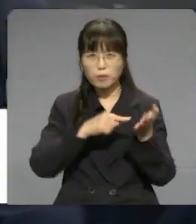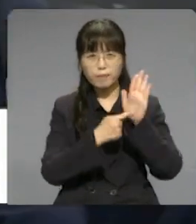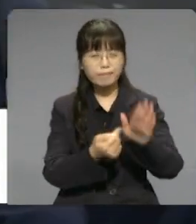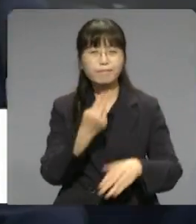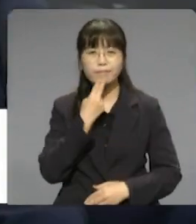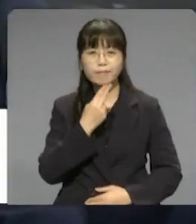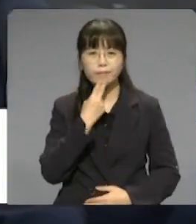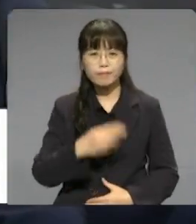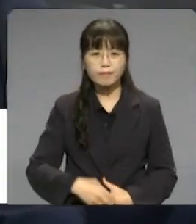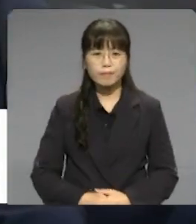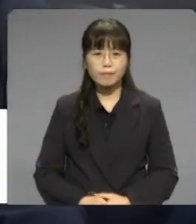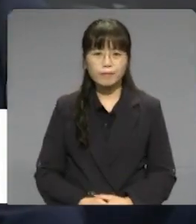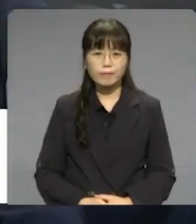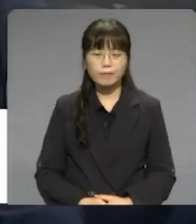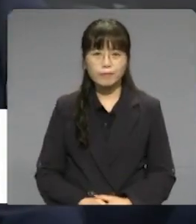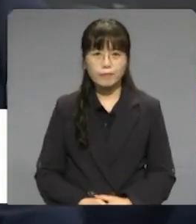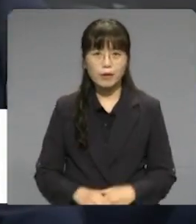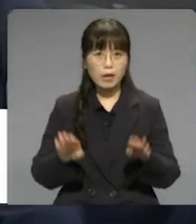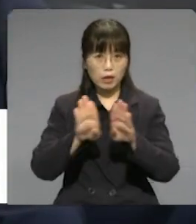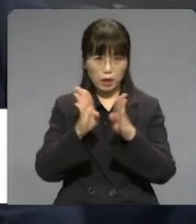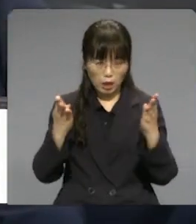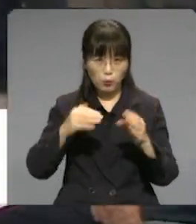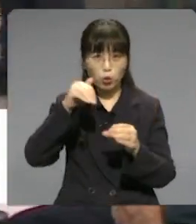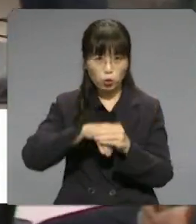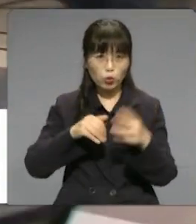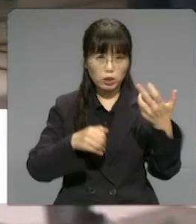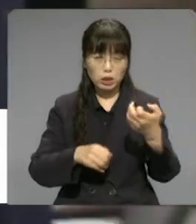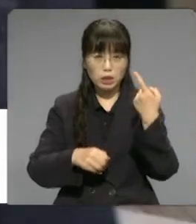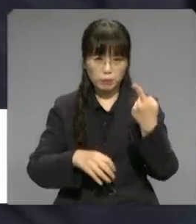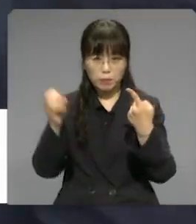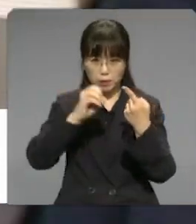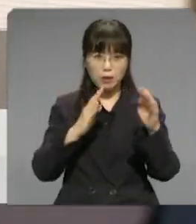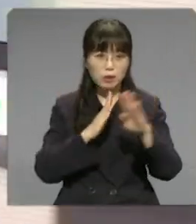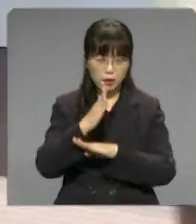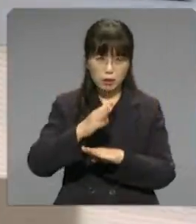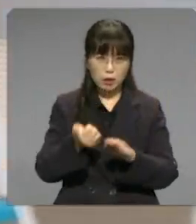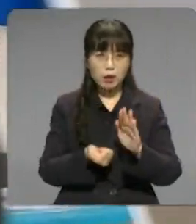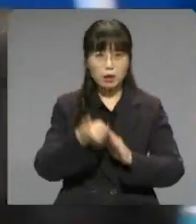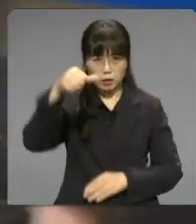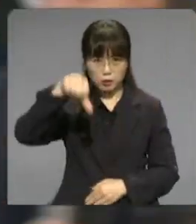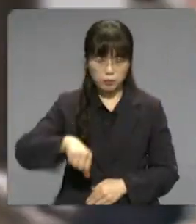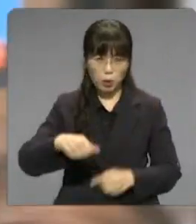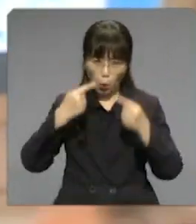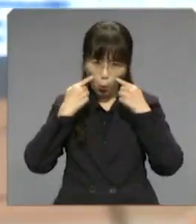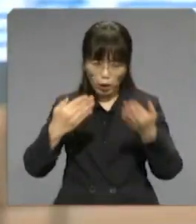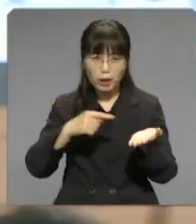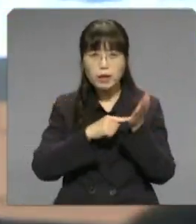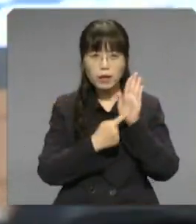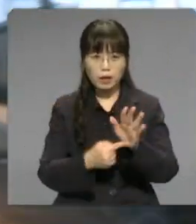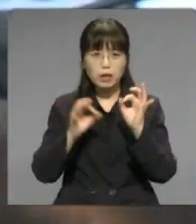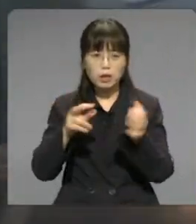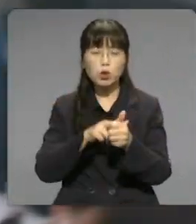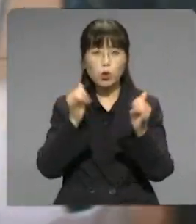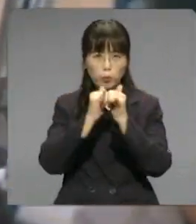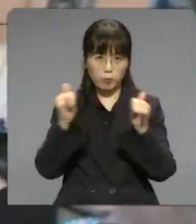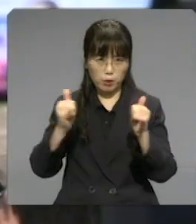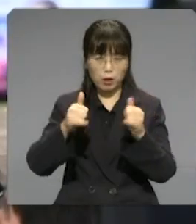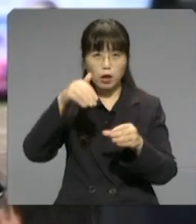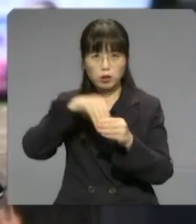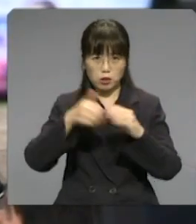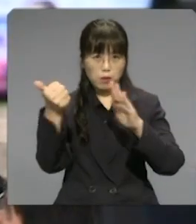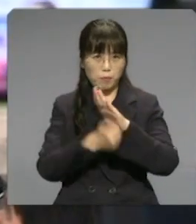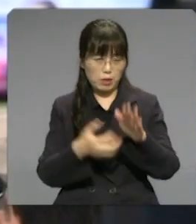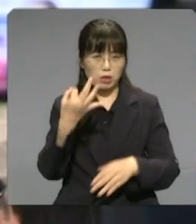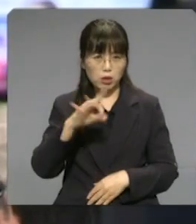드러내지 않았습니다. 개표율이 71%를 넘겨 승패의 윤곽이 드러나자 김 후보는 선거 패배를